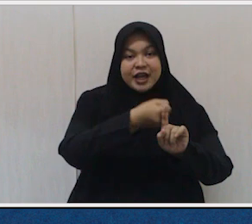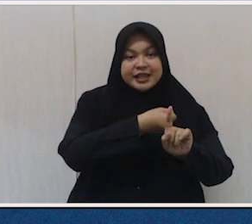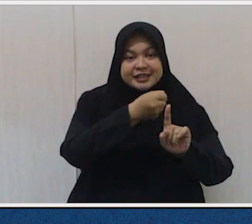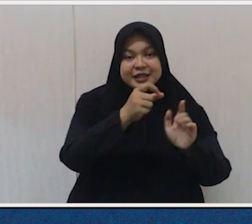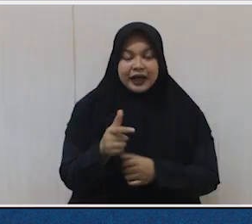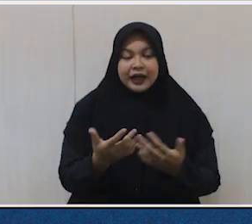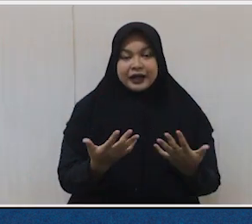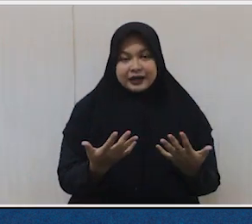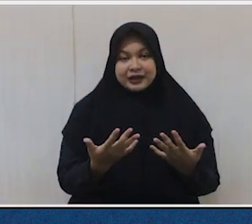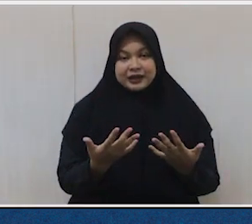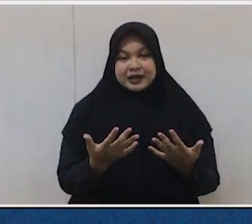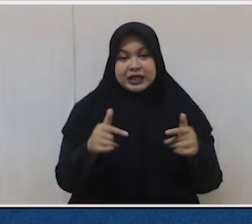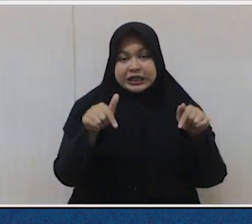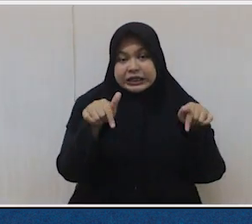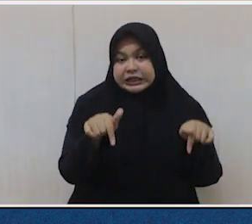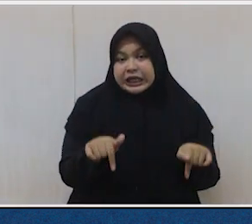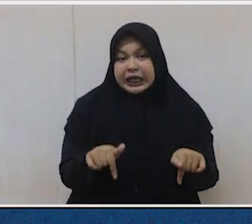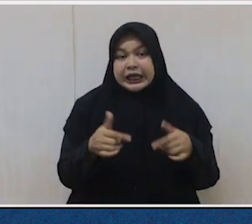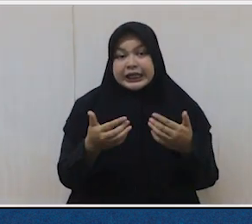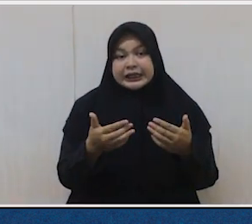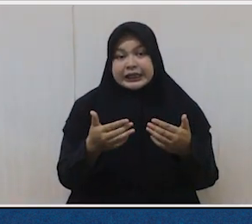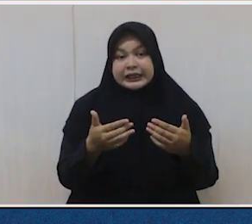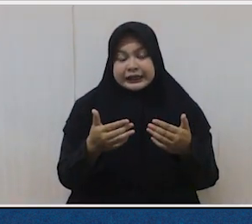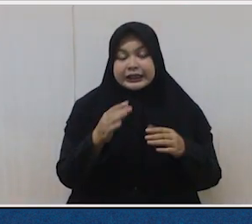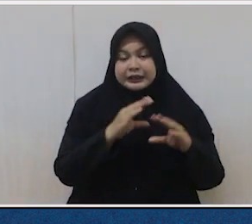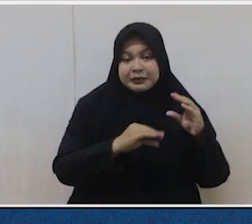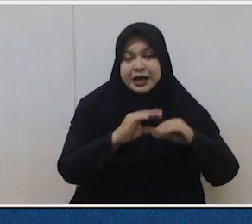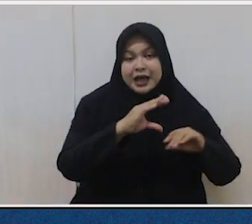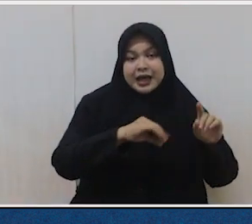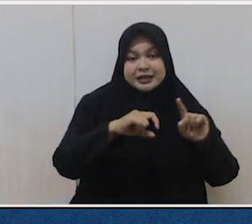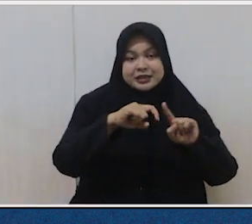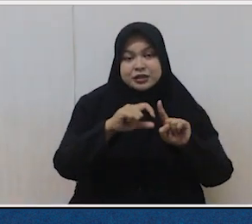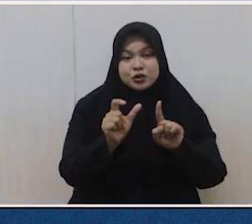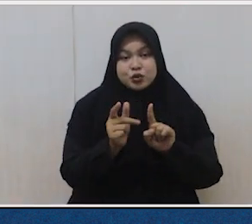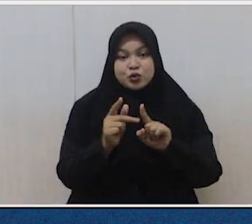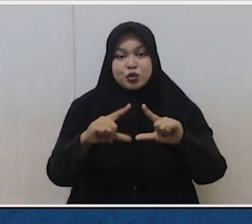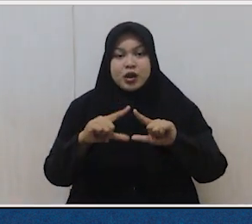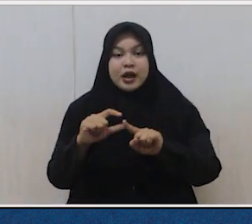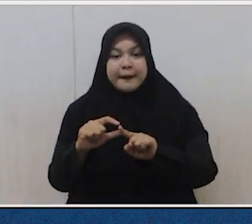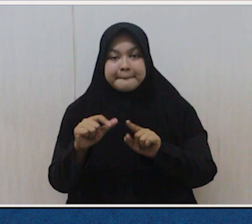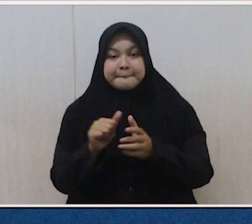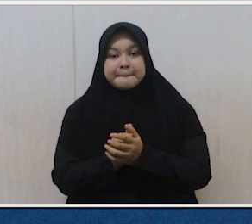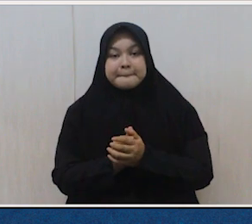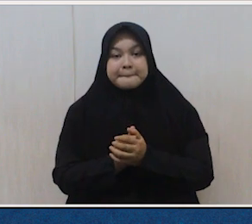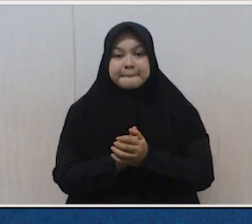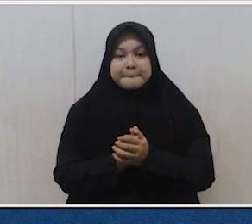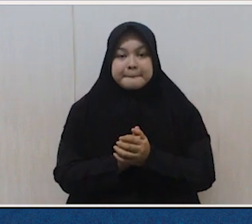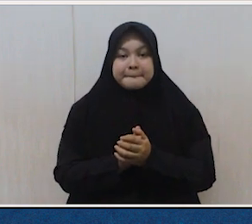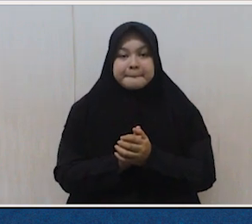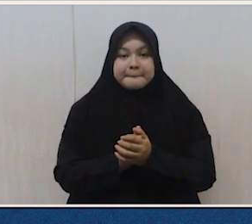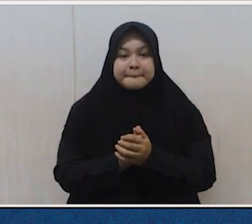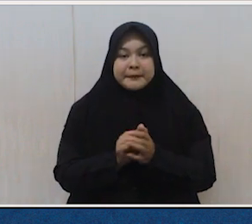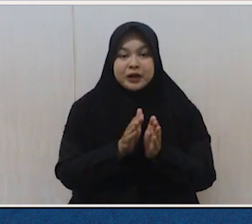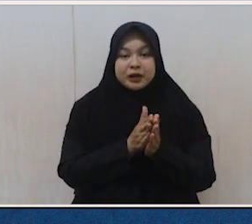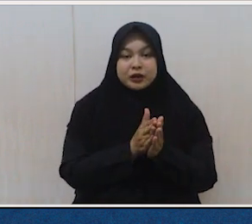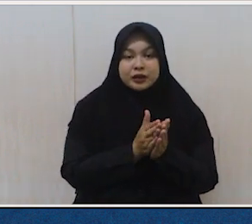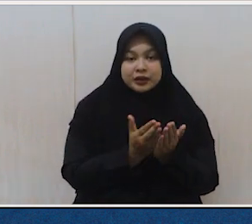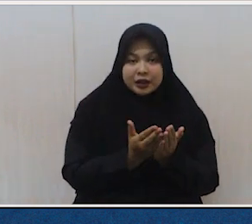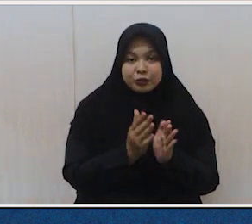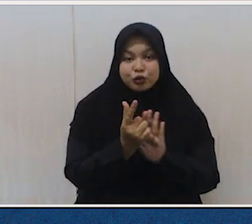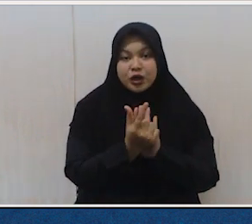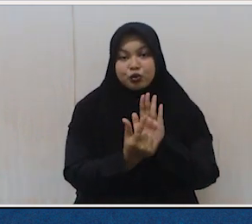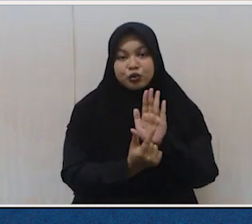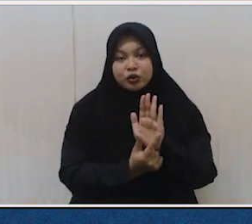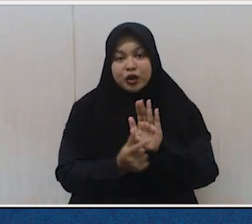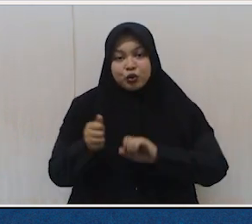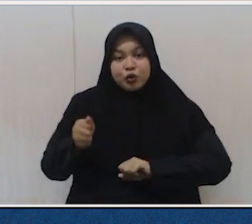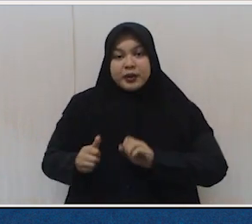433 itu di GR sekarang di eh apa sebenarnya sekarang itu sedang dibahas KUHAP